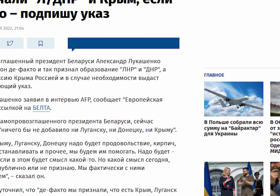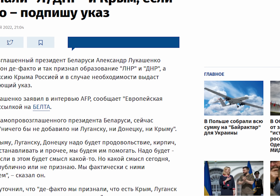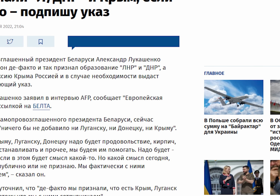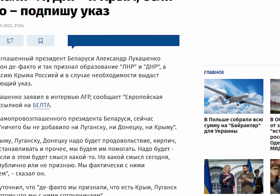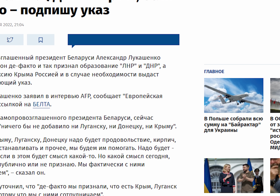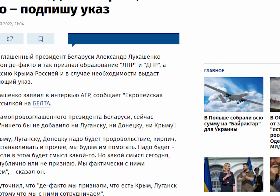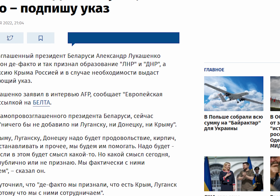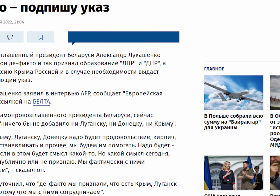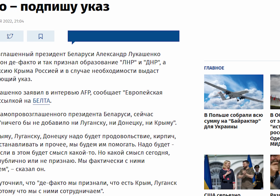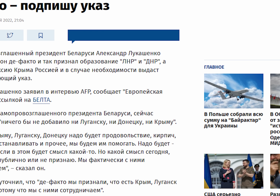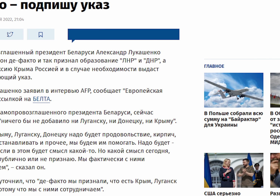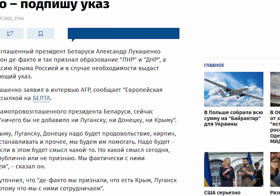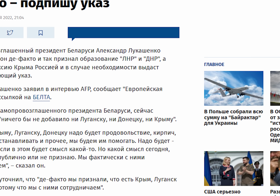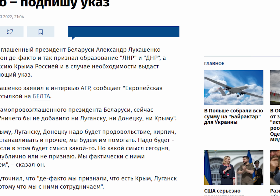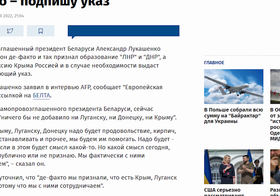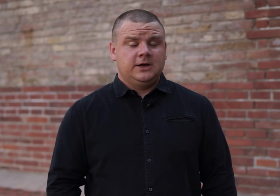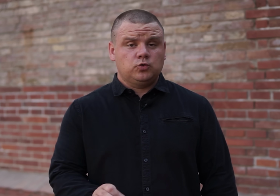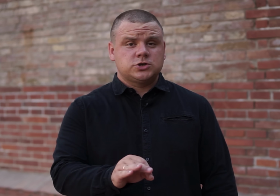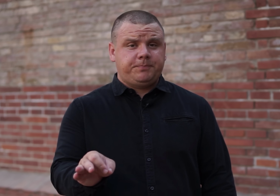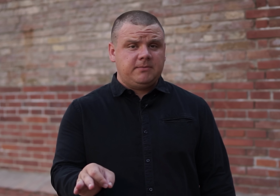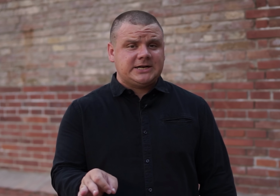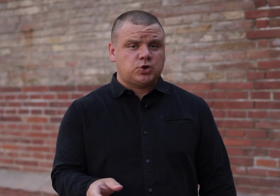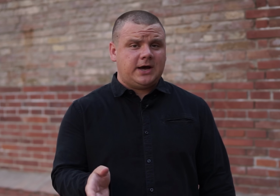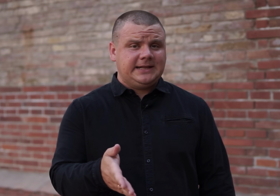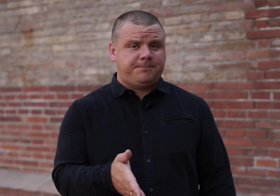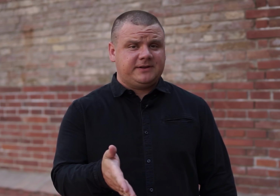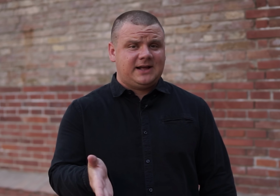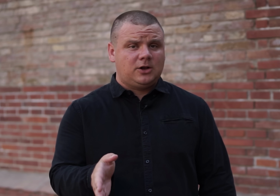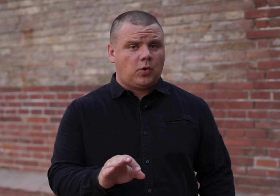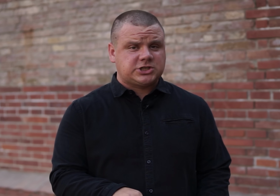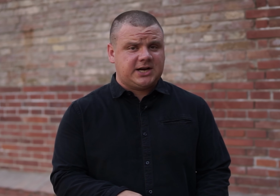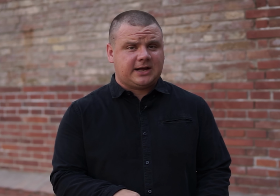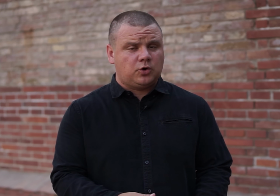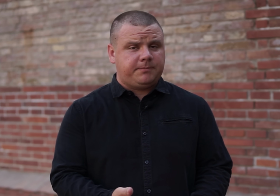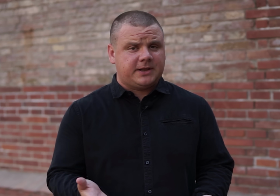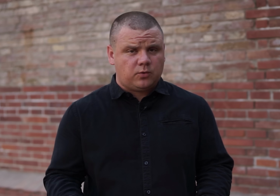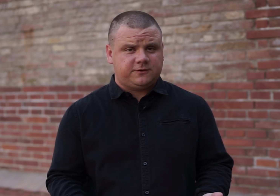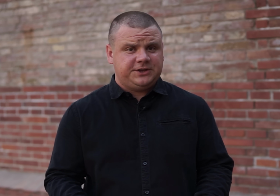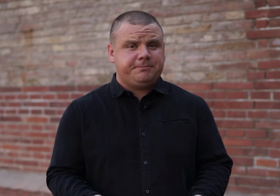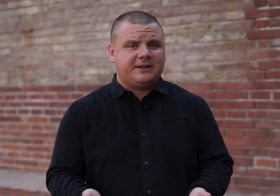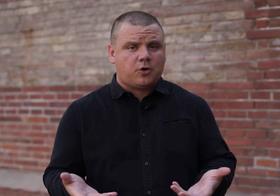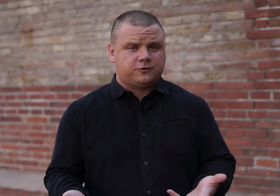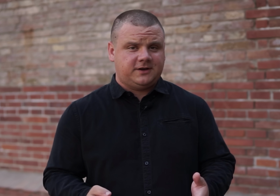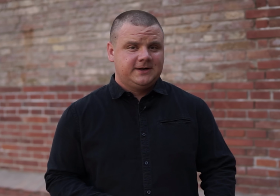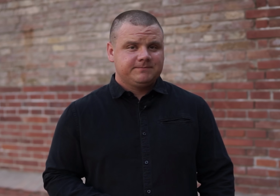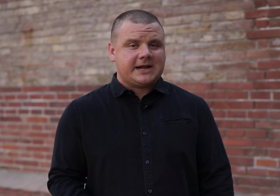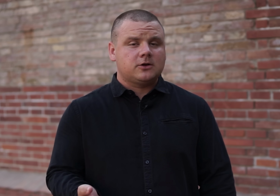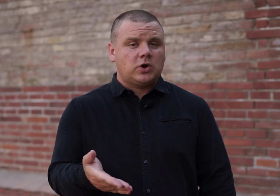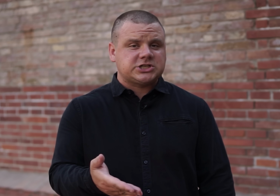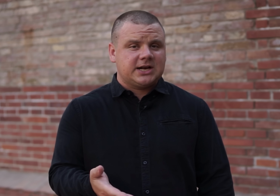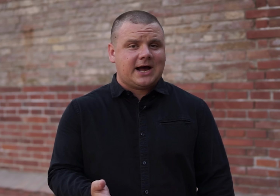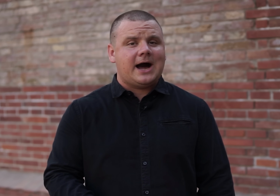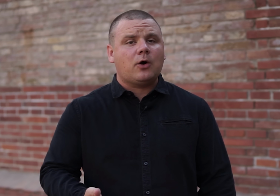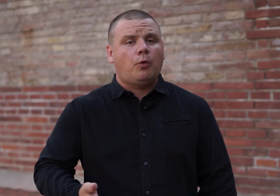Лукашенко – террорист, не меньше Путина. И тут нужно понимать, что это признал Лукашенко, но не Беларусь, не белорусы, так